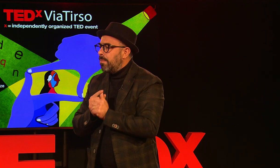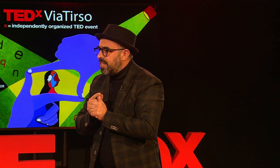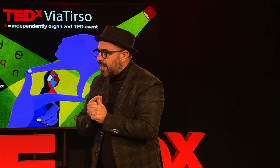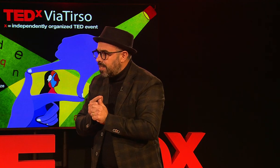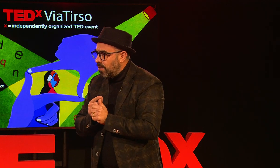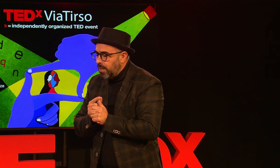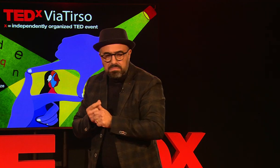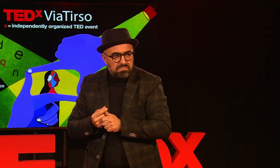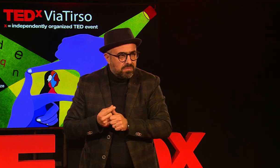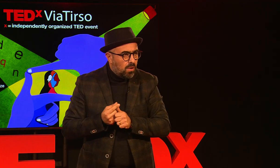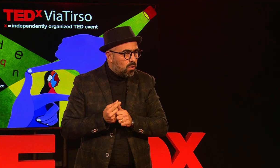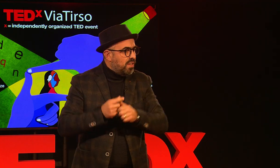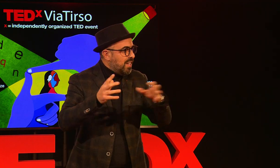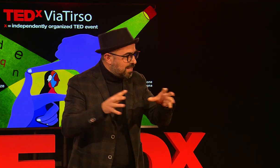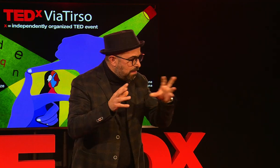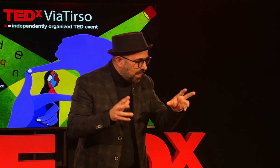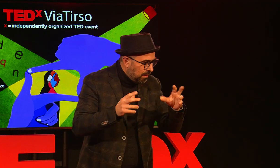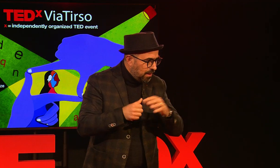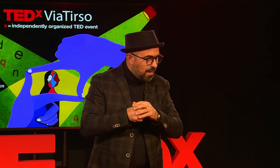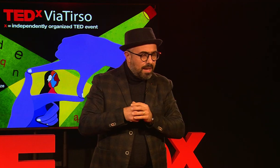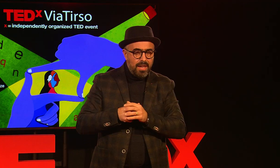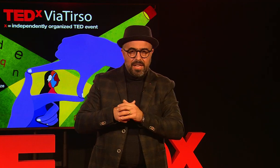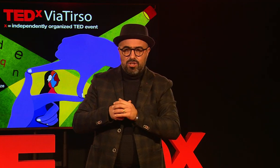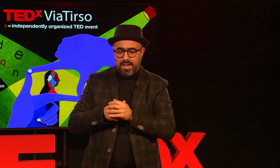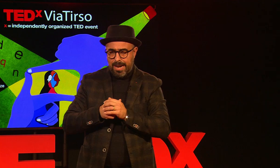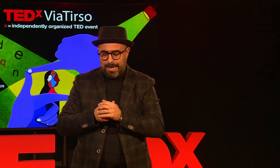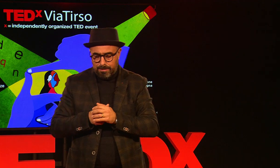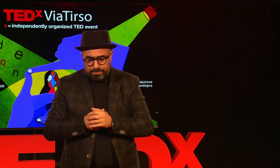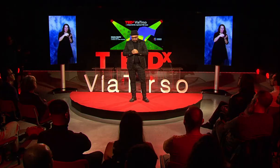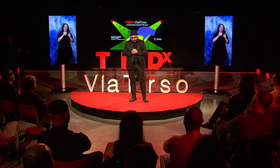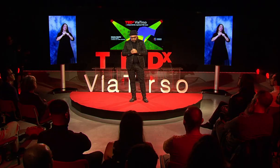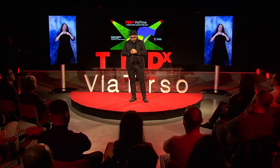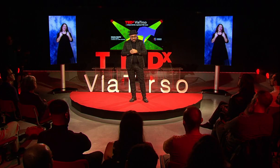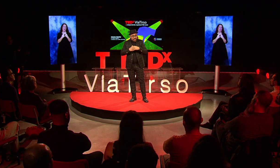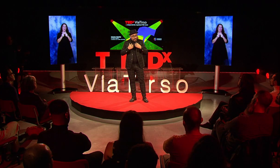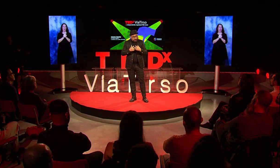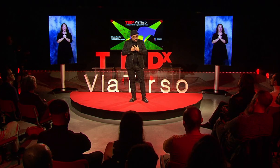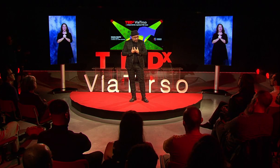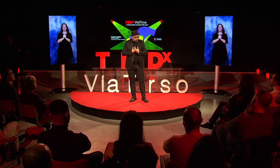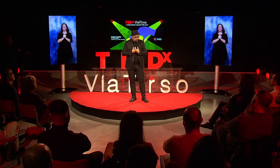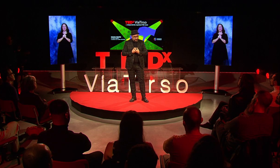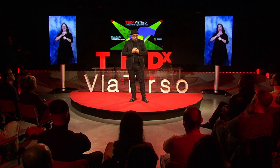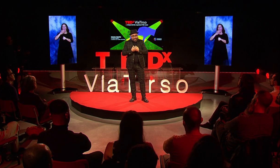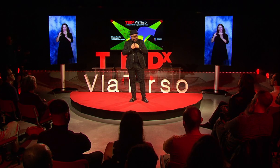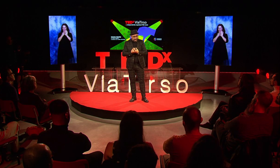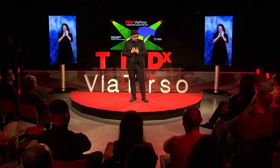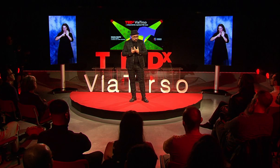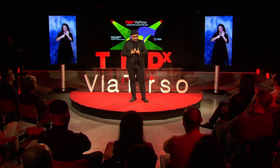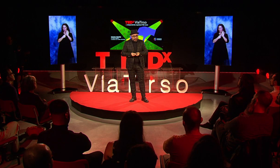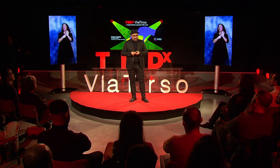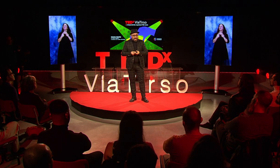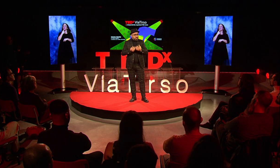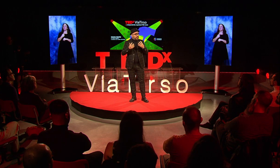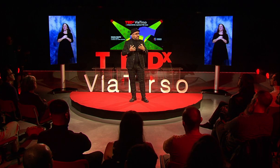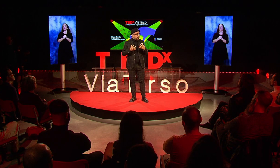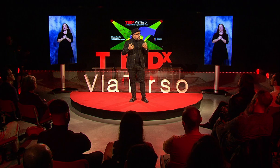la pubblica amministrazione no con i finanziamenti in generale l'altro aspetto è legato